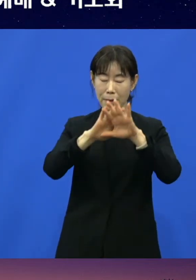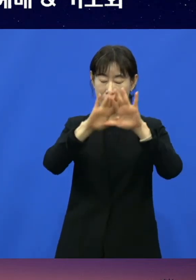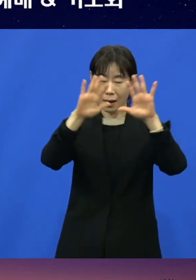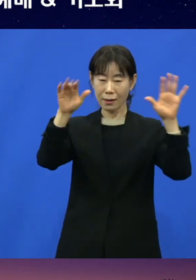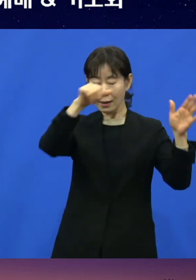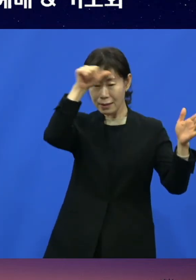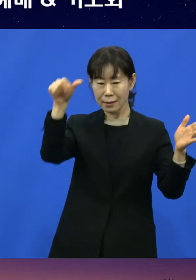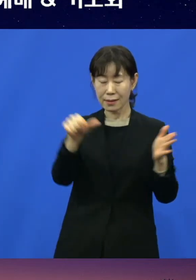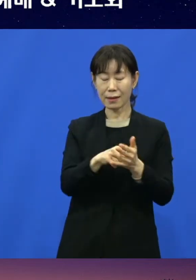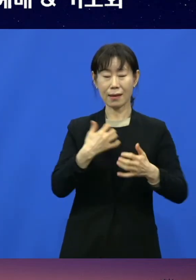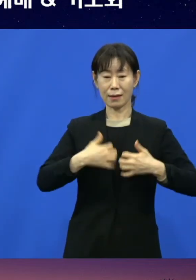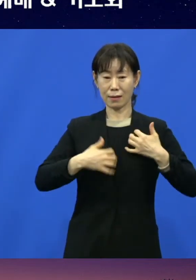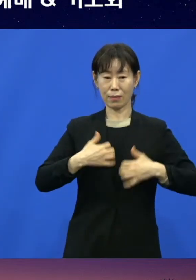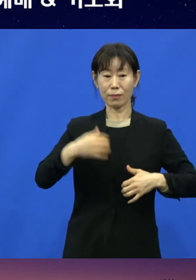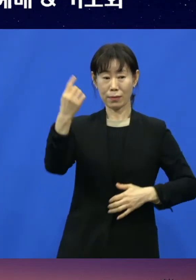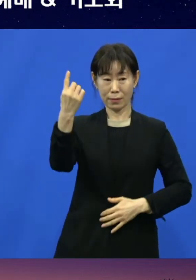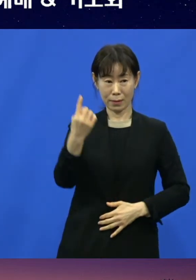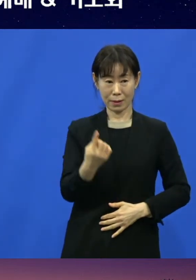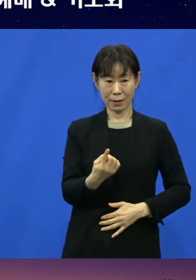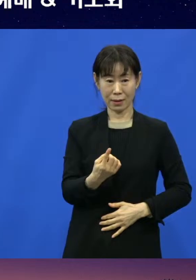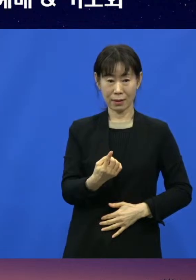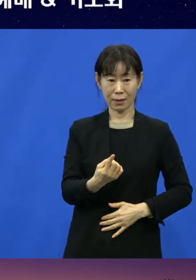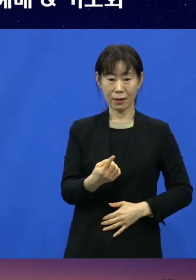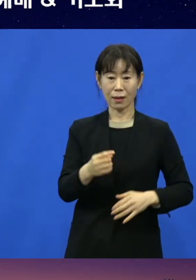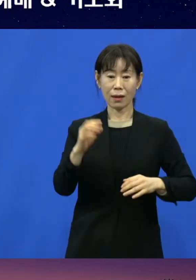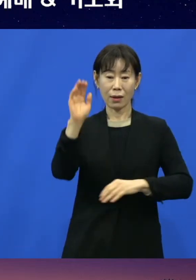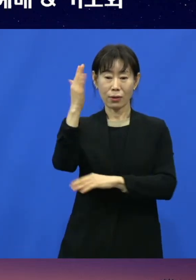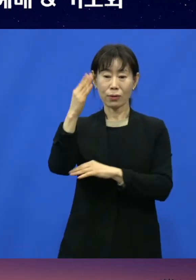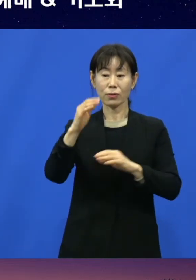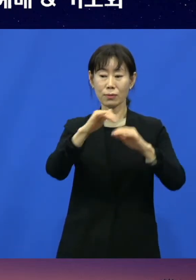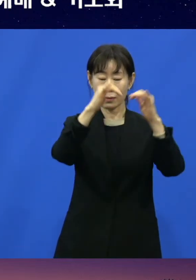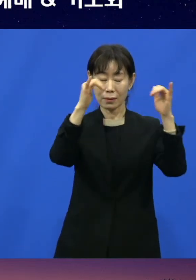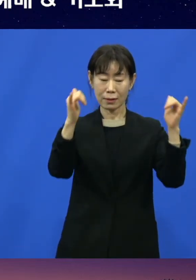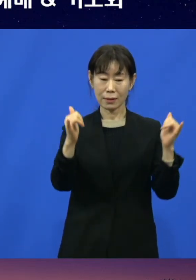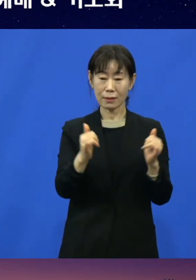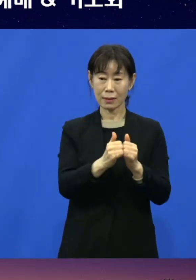아직 발견하지 못했으니까. 여러분,